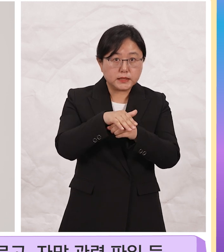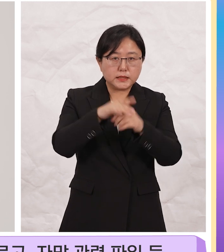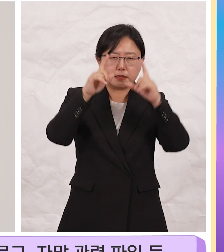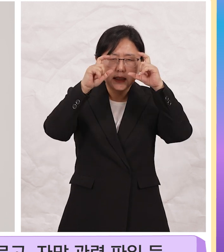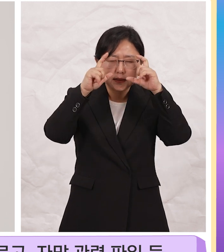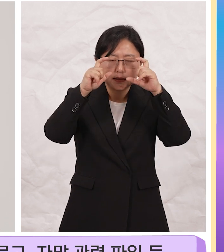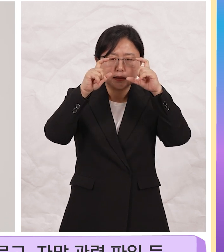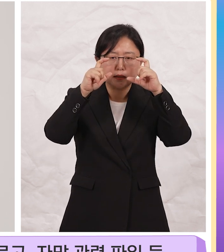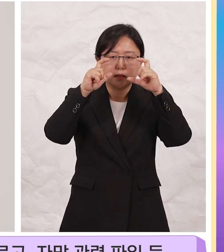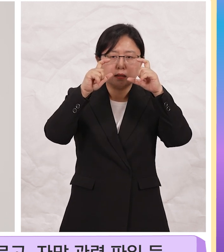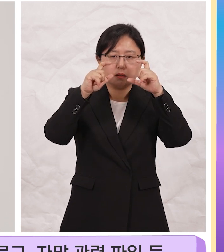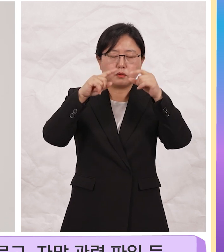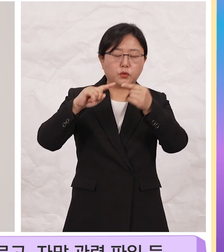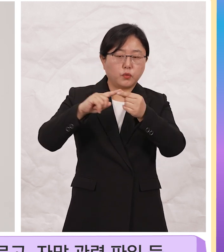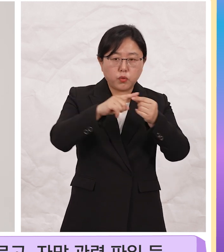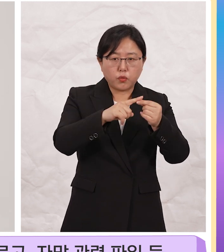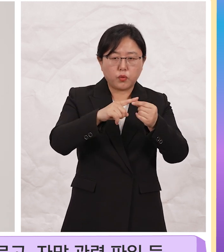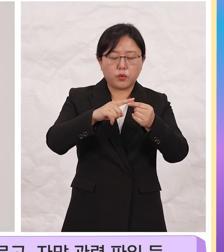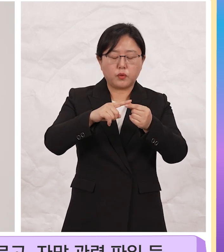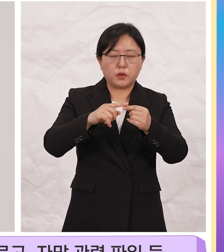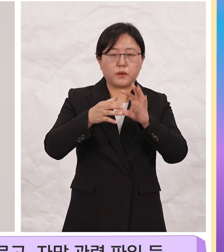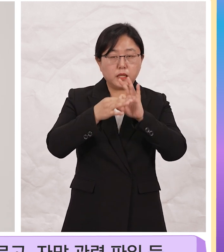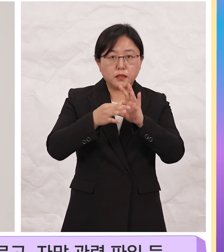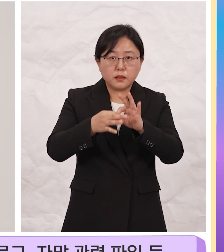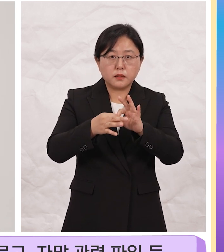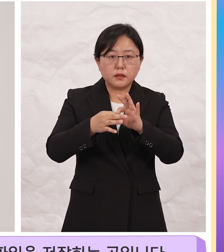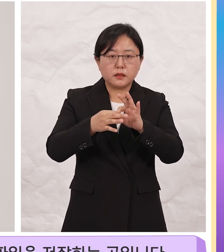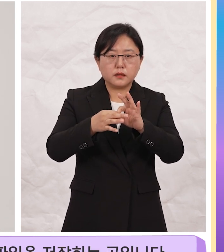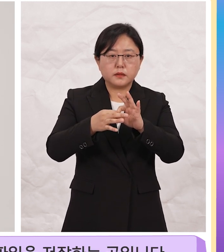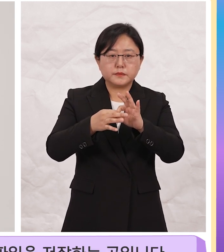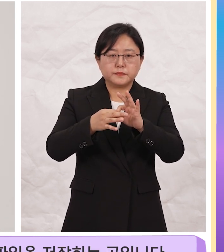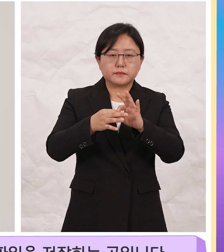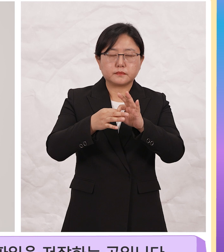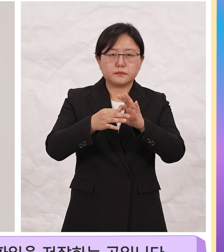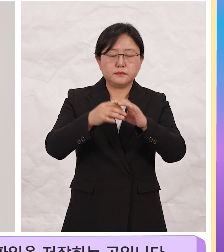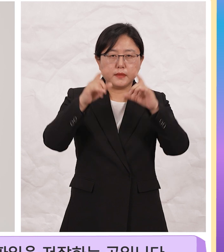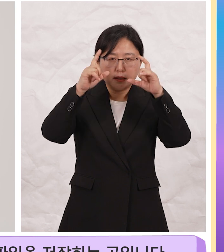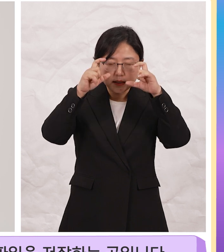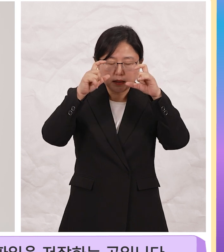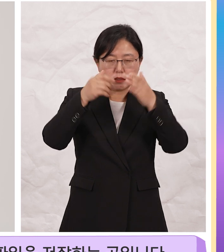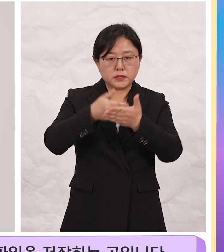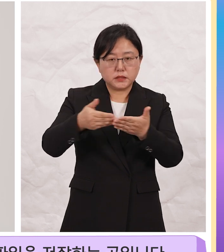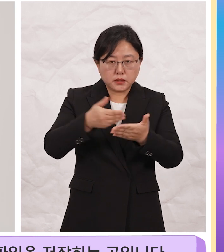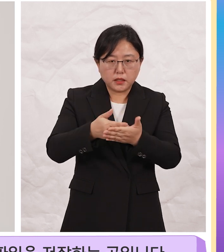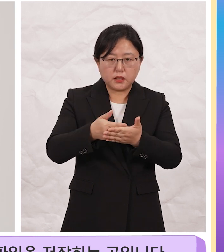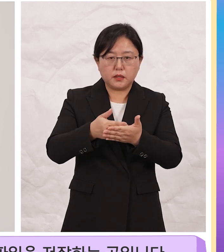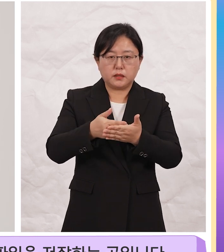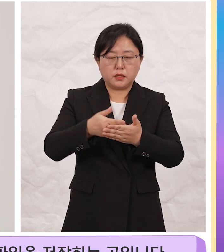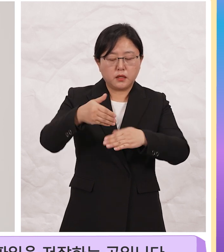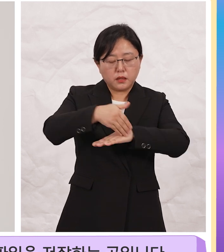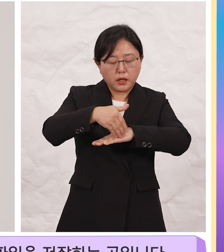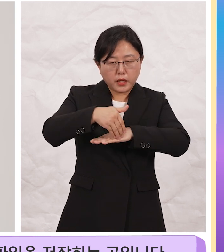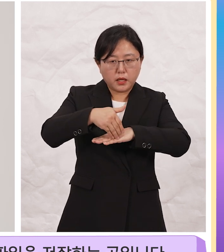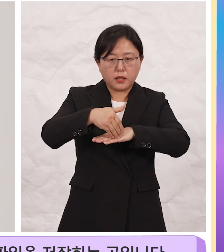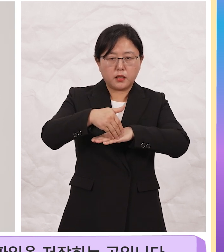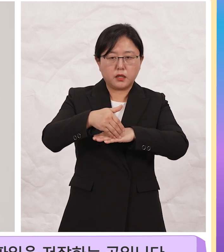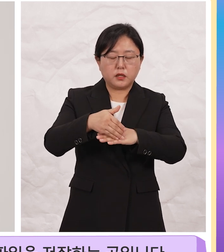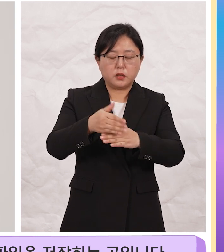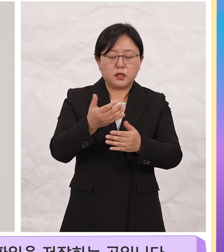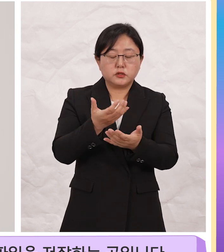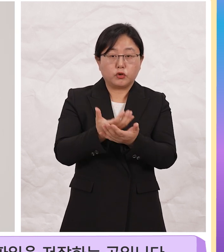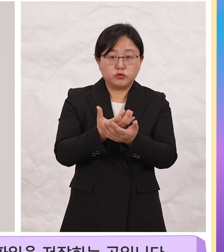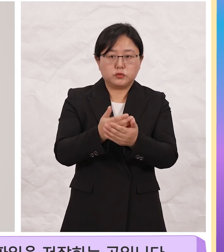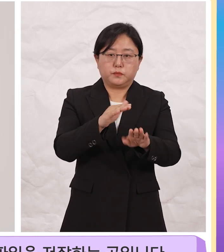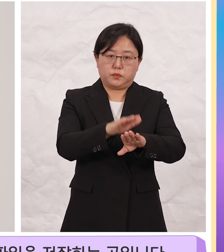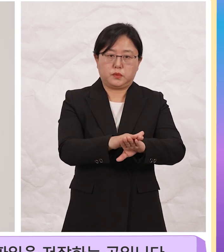이미지 자료나 상단 로고, 자막 관련 파일 등 각종 이미지 파일과 기획 스토리보드와 같은 문서